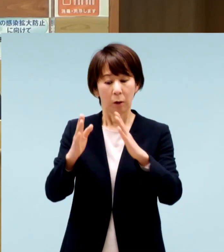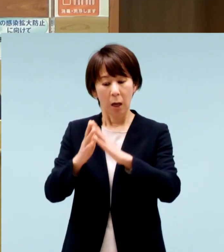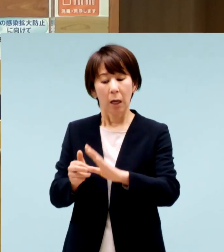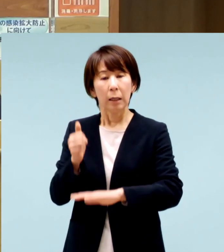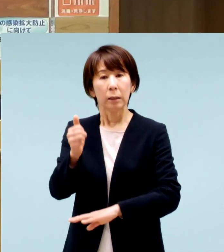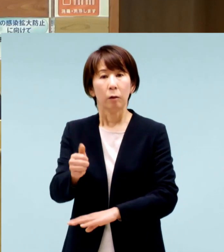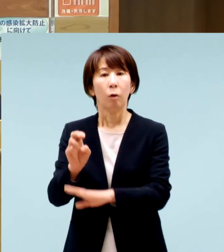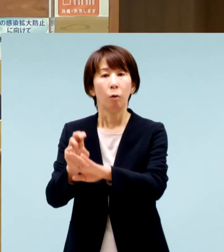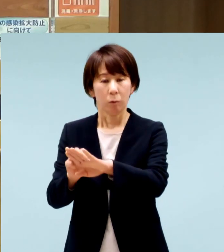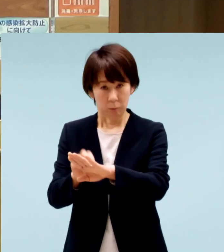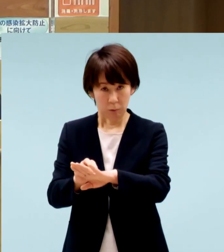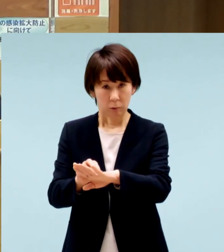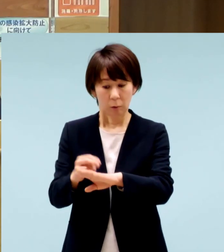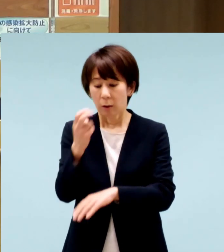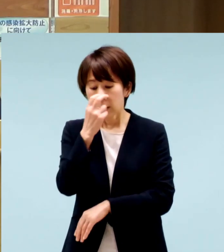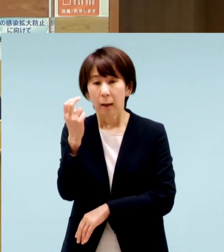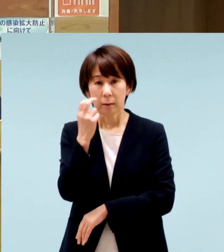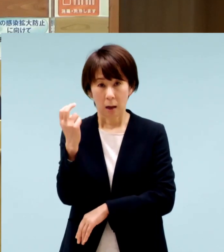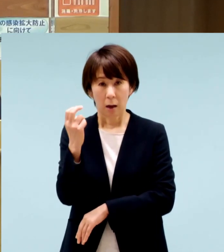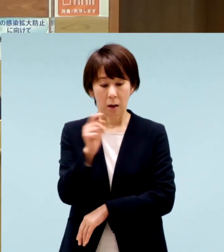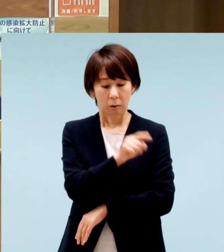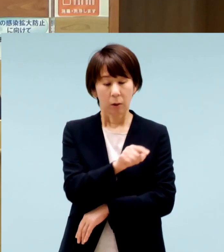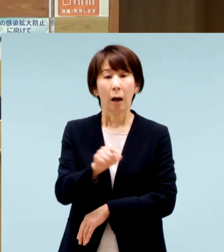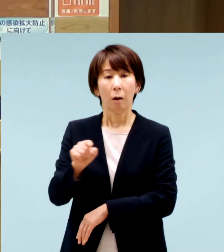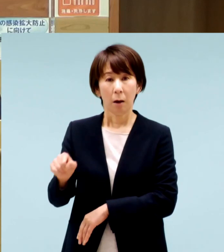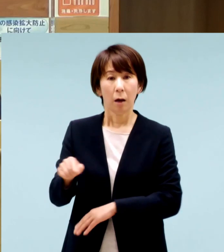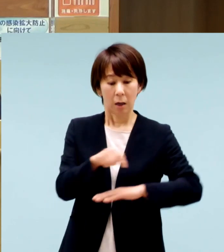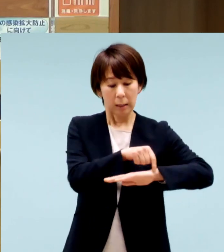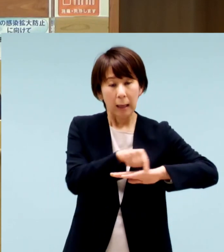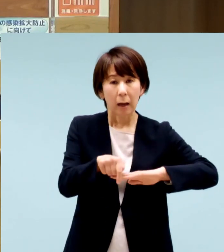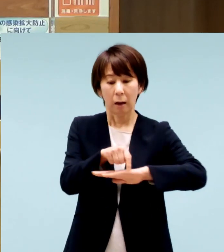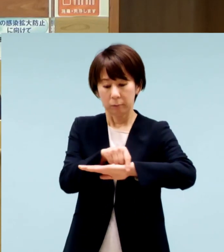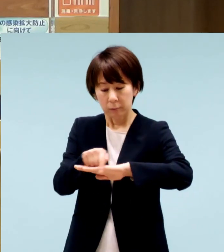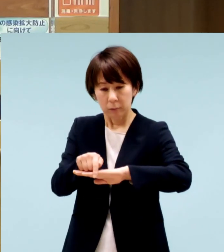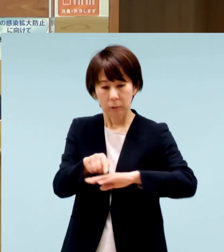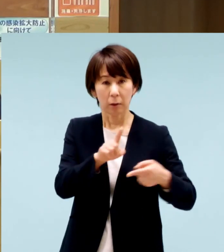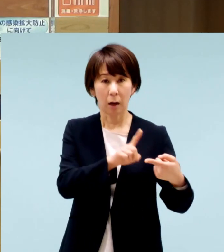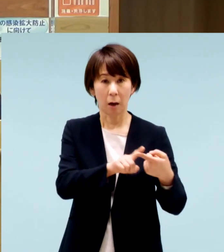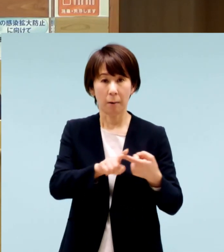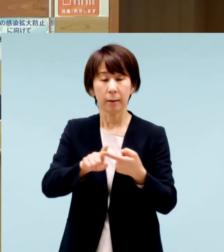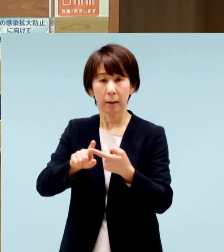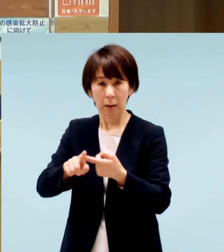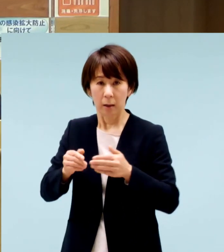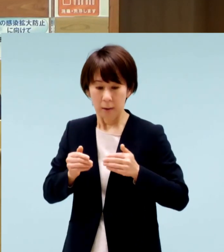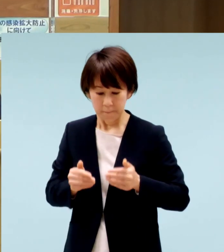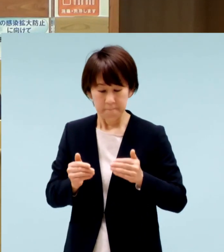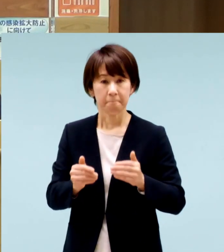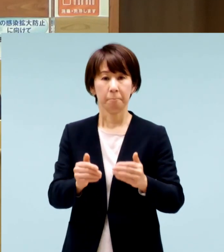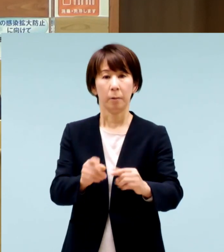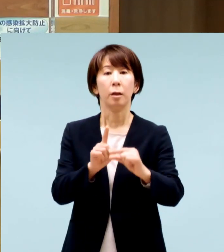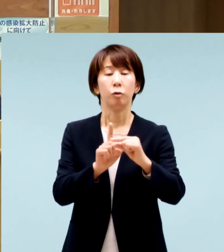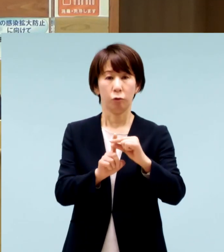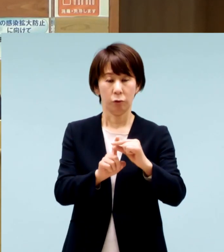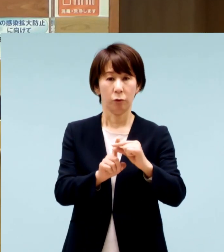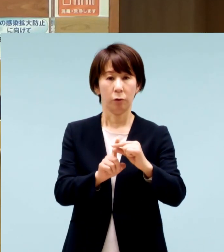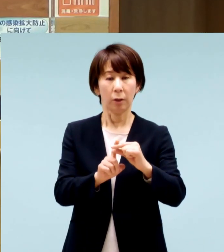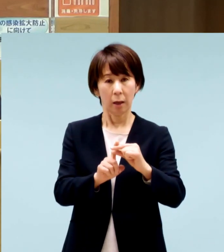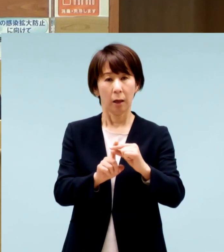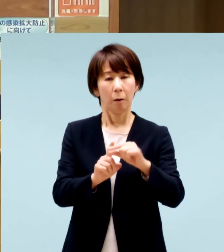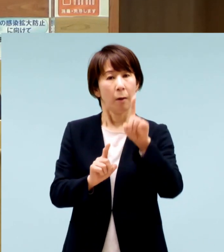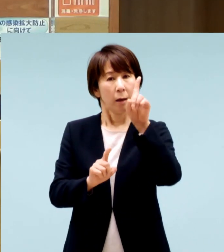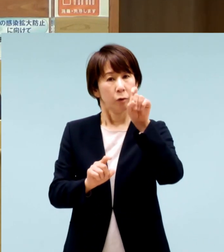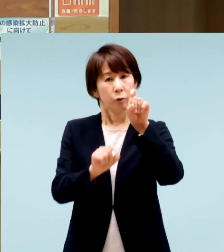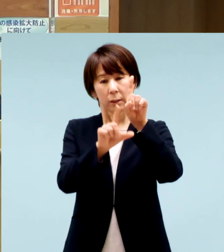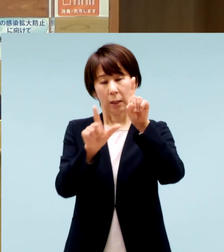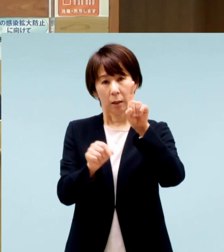画に沿って進めてます。今月の末までにはそこら辺をお示ししたいというふうに思って